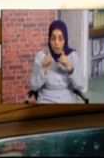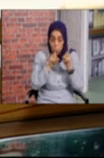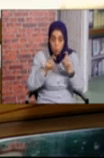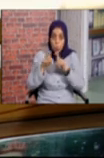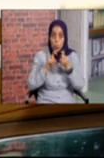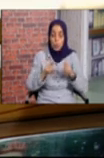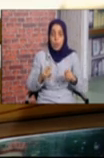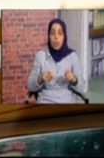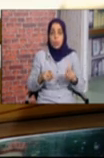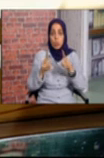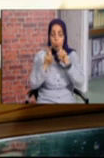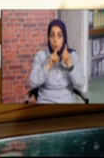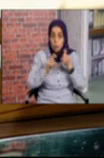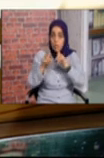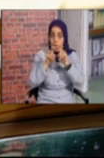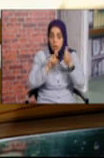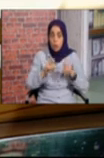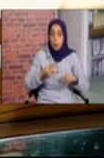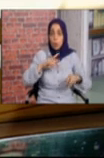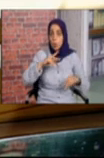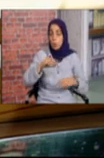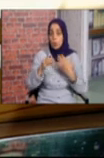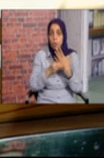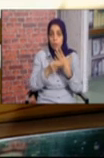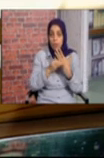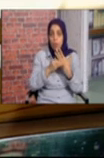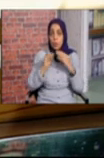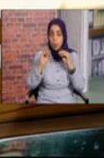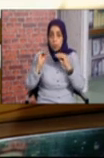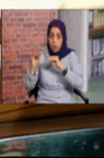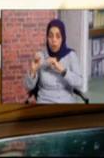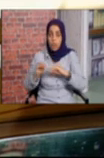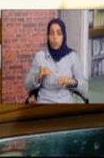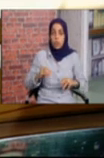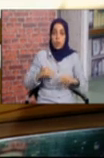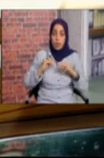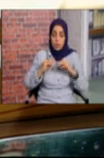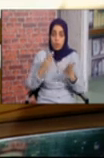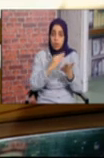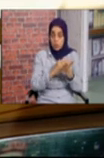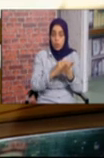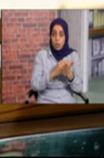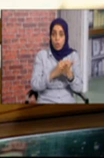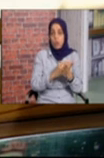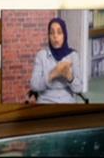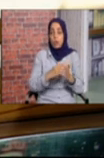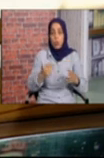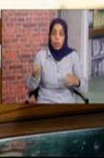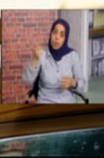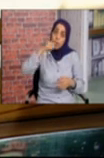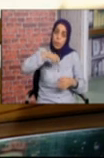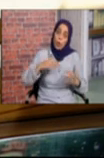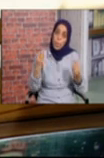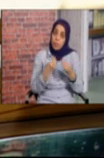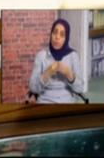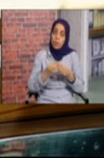حد مندوب يكون معاه اثبات شخصية وبالاضافة للايصال المعتمد بالتبرع، فبيتم الاتفاق